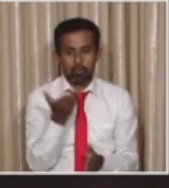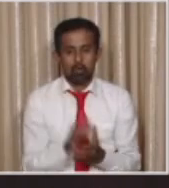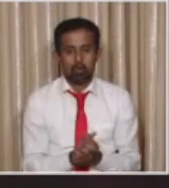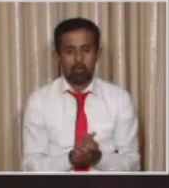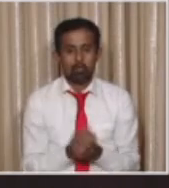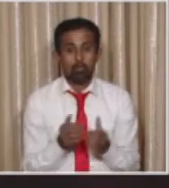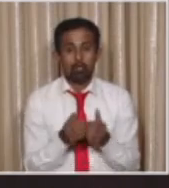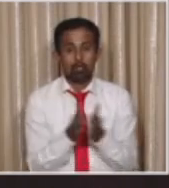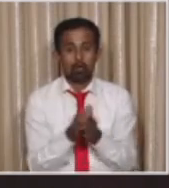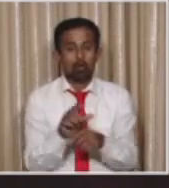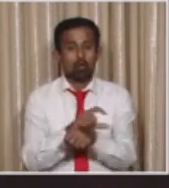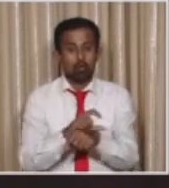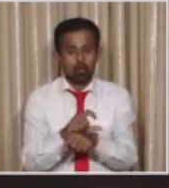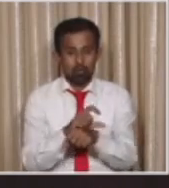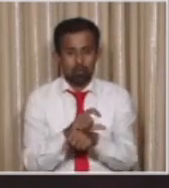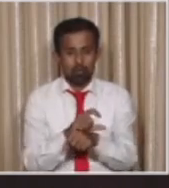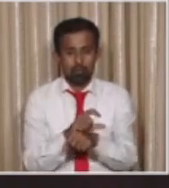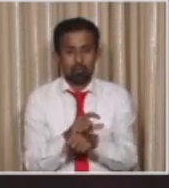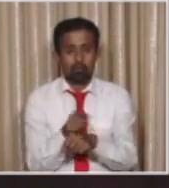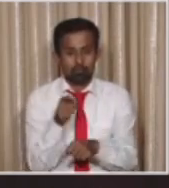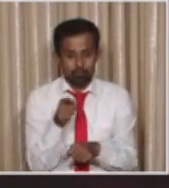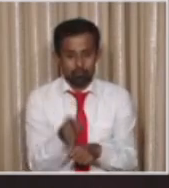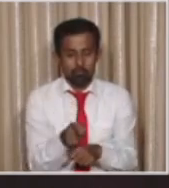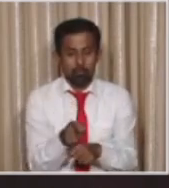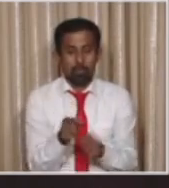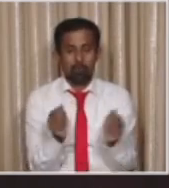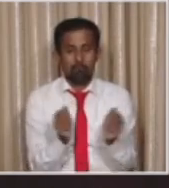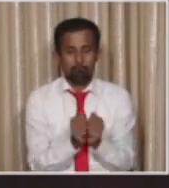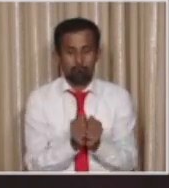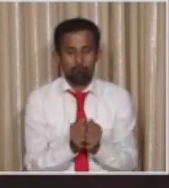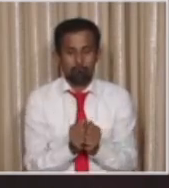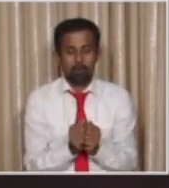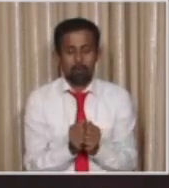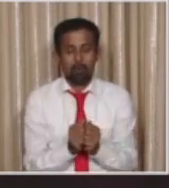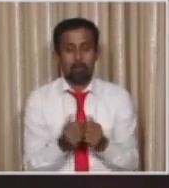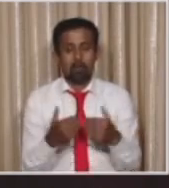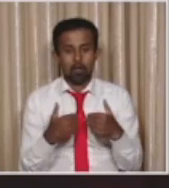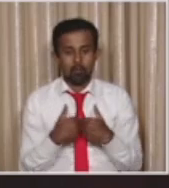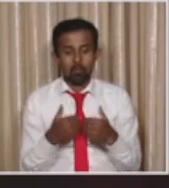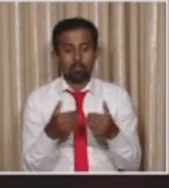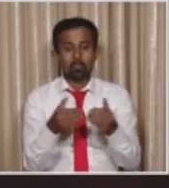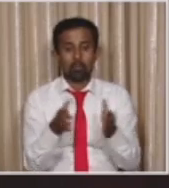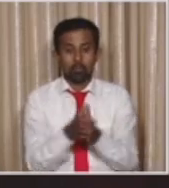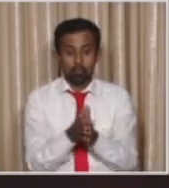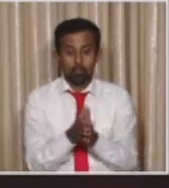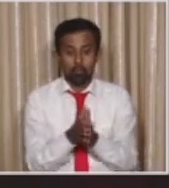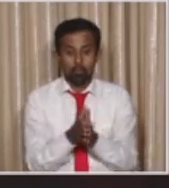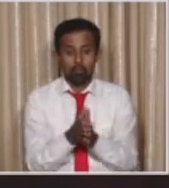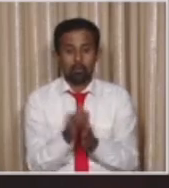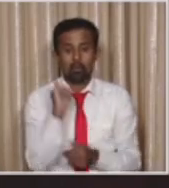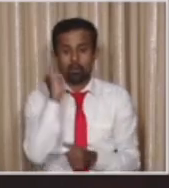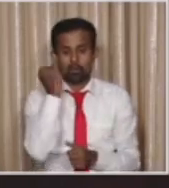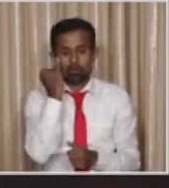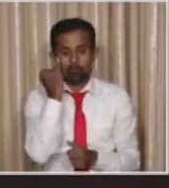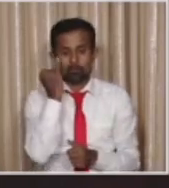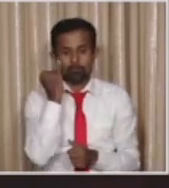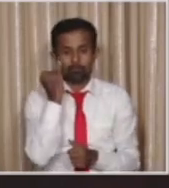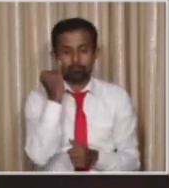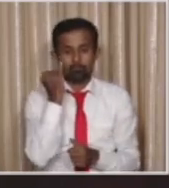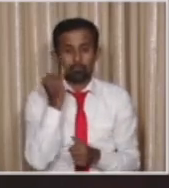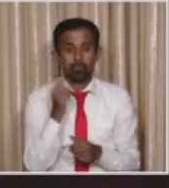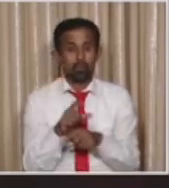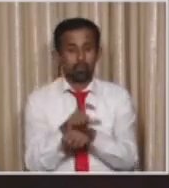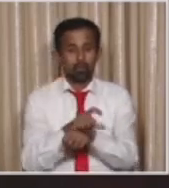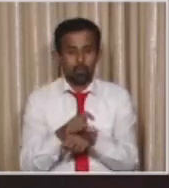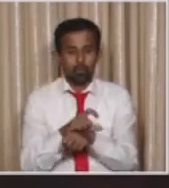दैन स्वाधीन कमीशन सभावक कार्यभारेदी अपि मे स्वाधीन निलधारीन् नत्नम्